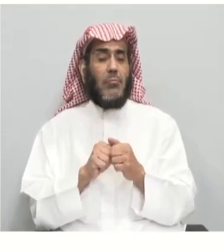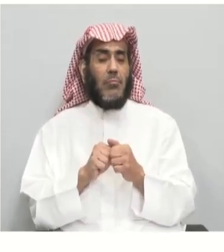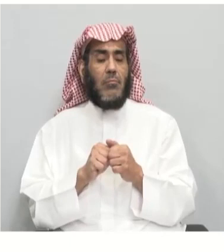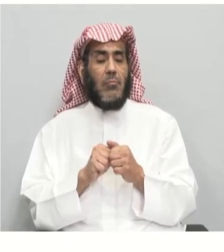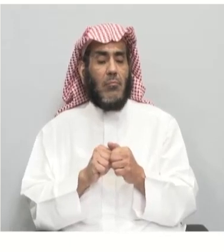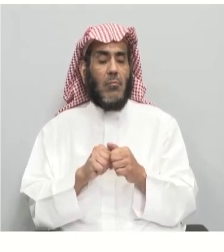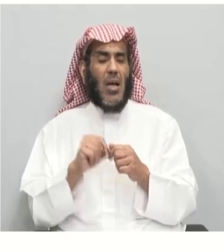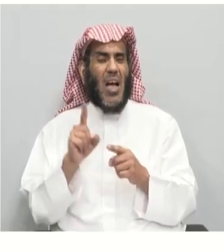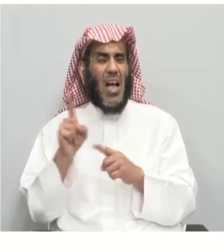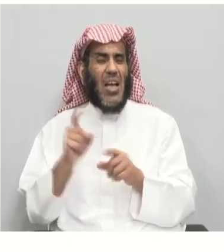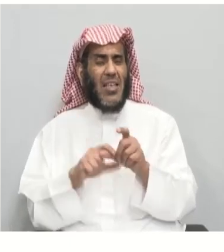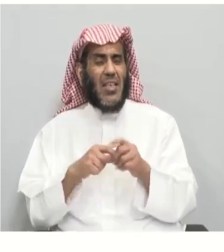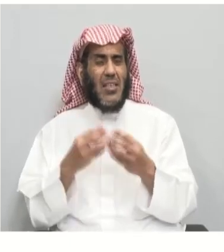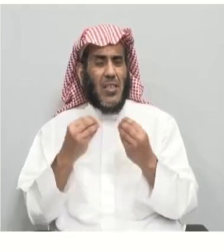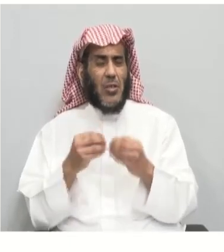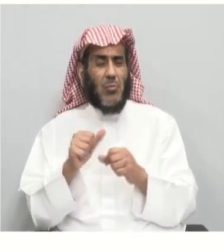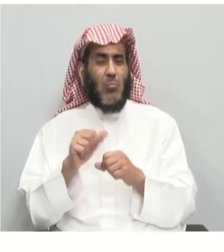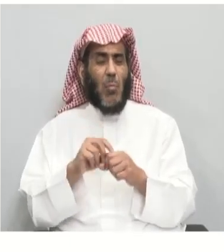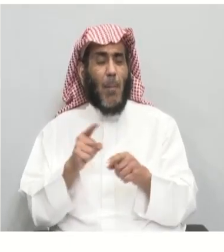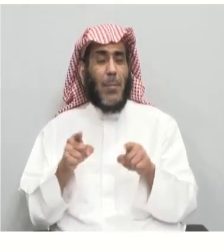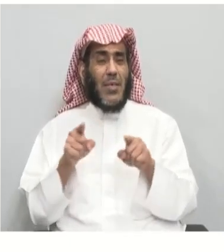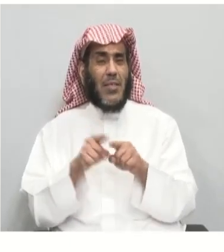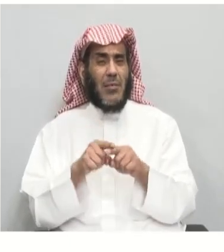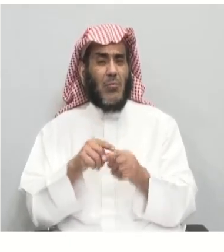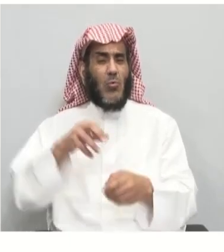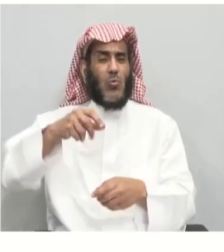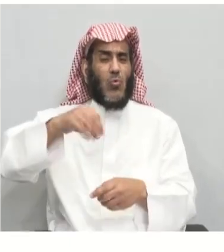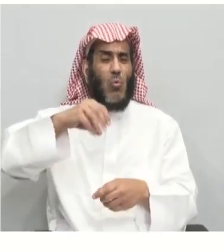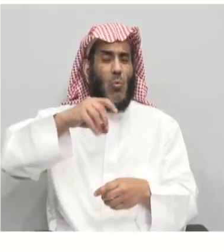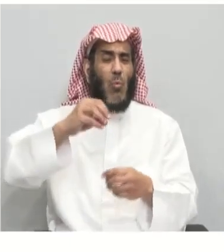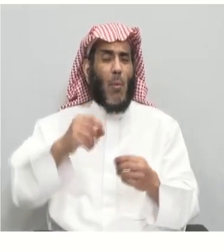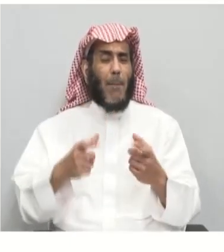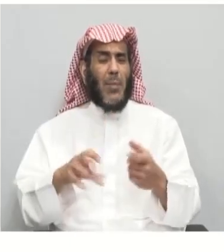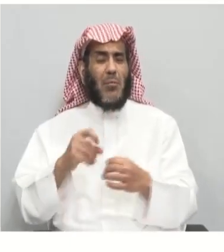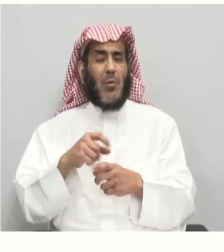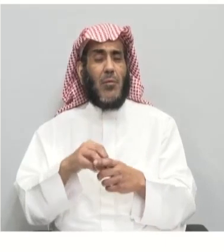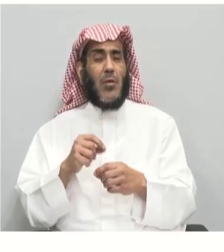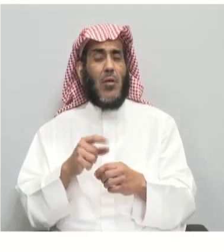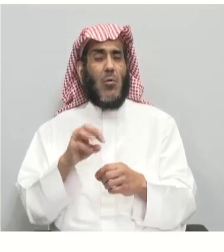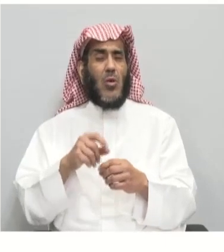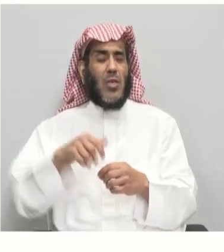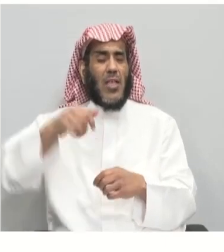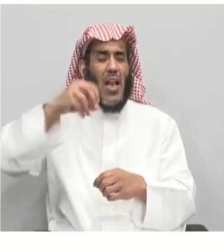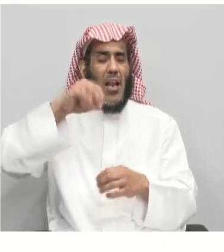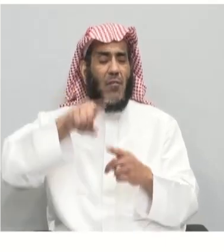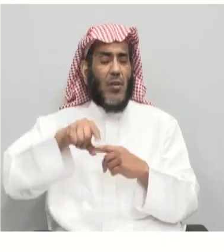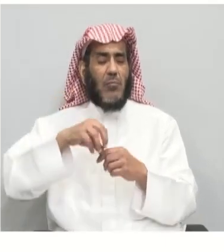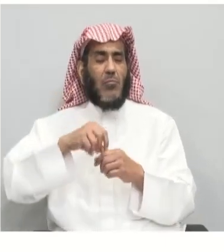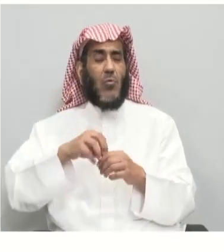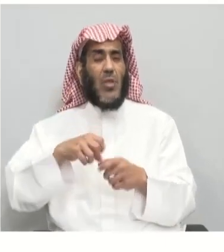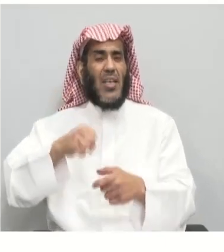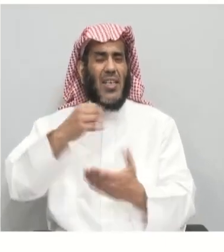اداه لترشيد استهلاك الماء بالنسبه لصنبور المطبخ ايضا مرشد الحنفيات ايضا